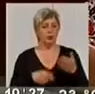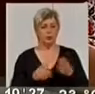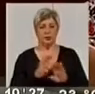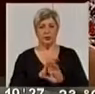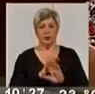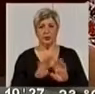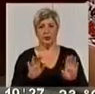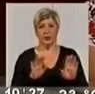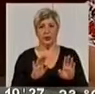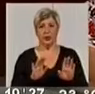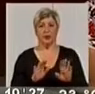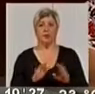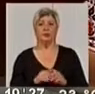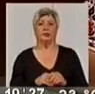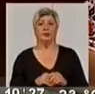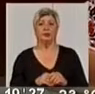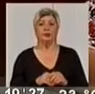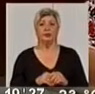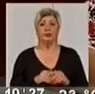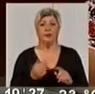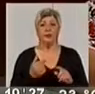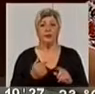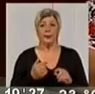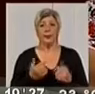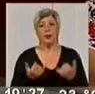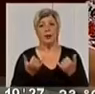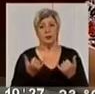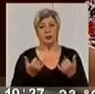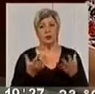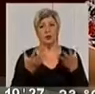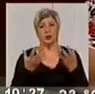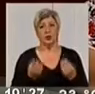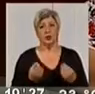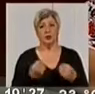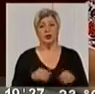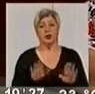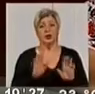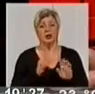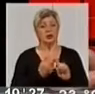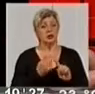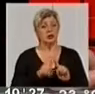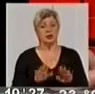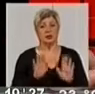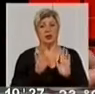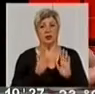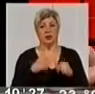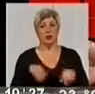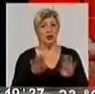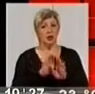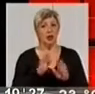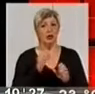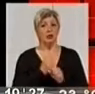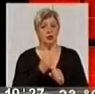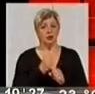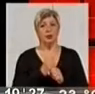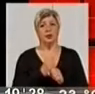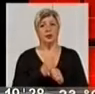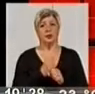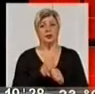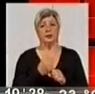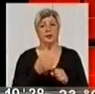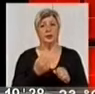побачивши це на сайтах і так далі. Оце отакі на сьогоднішній день це тільки так можна робити. Іншого варіанту не існує. Ну, безумовно. Це ж, по-перше,